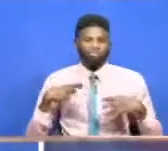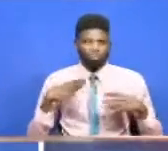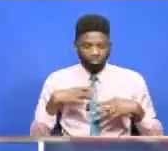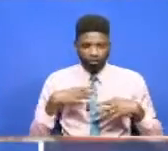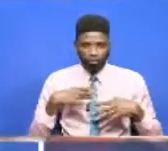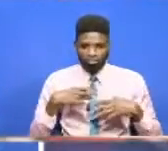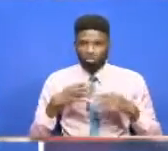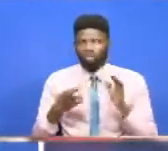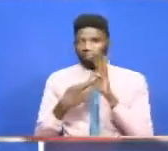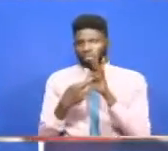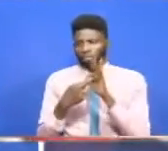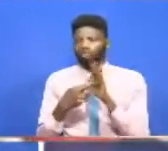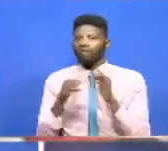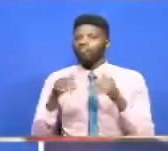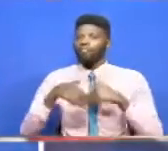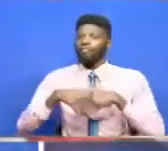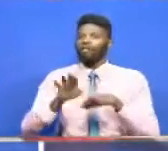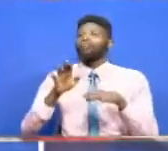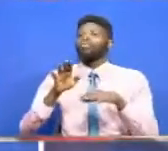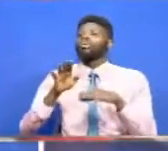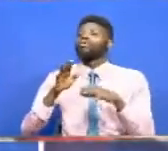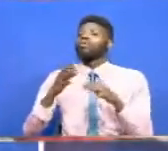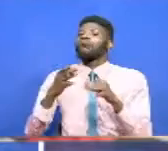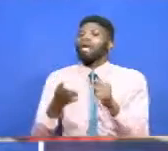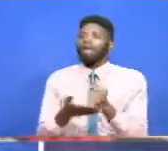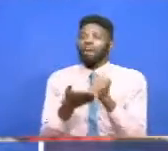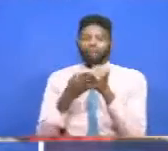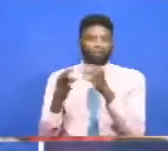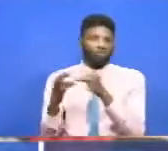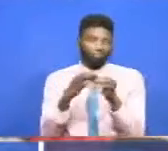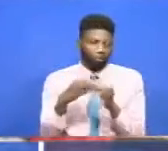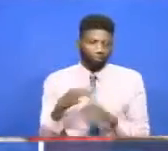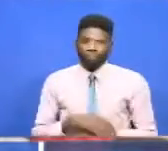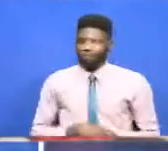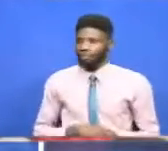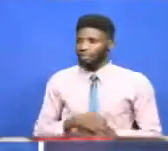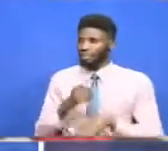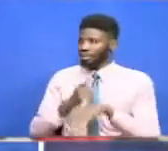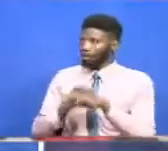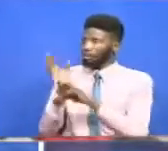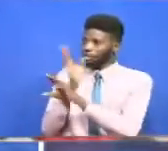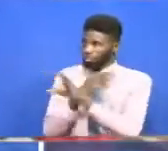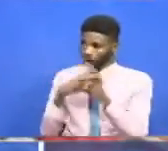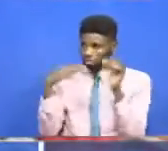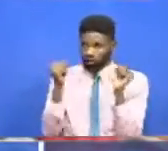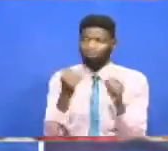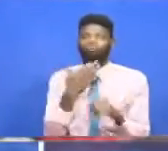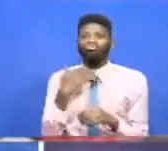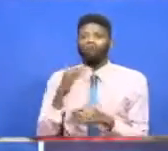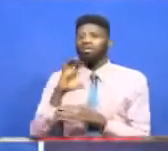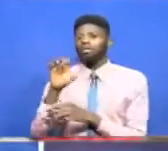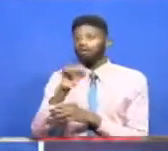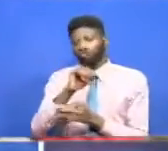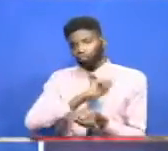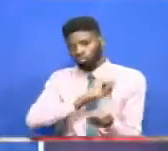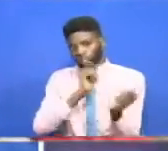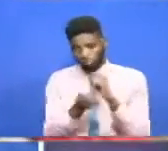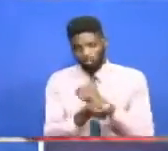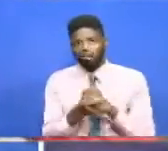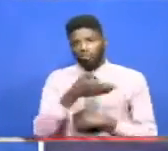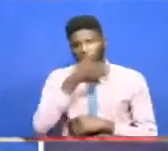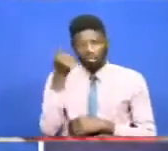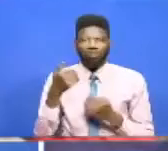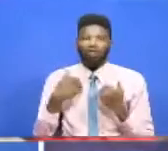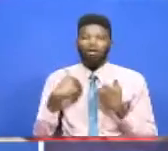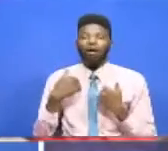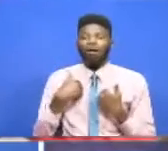kitaifa. We are saying the president, once he does, he reconstitutes his cabinet, let him consider one of us, that is Peter Kenneth.